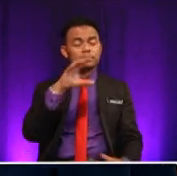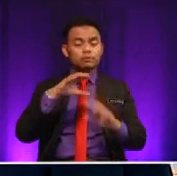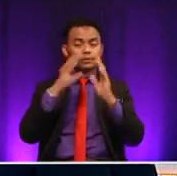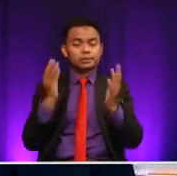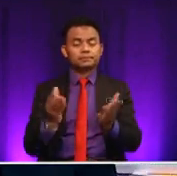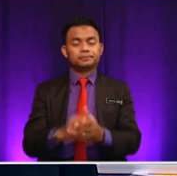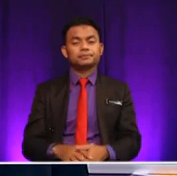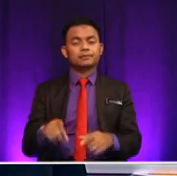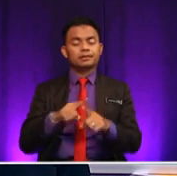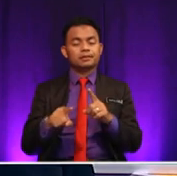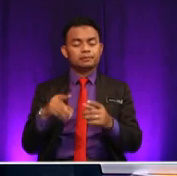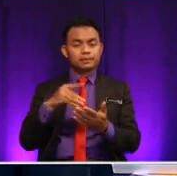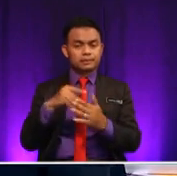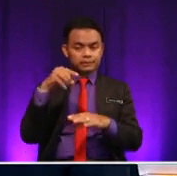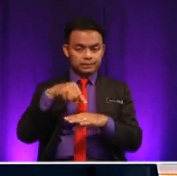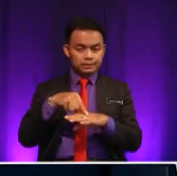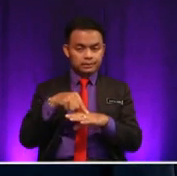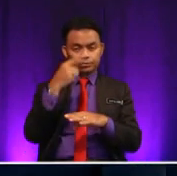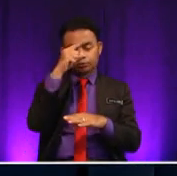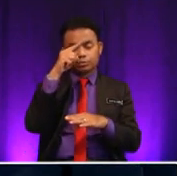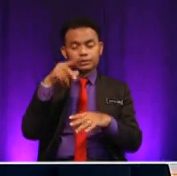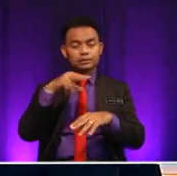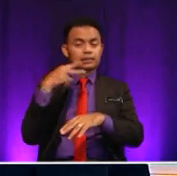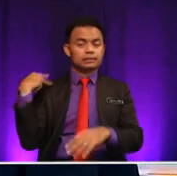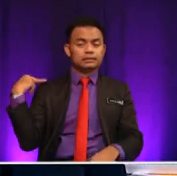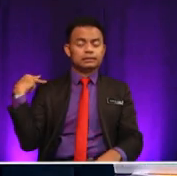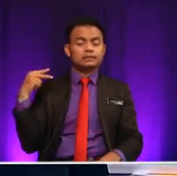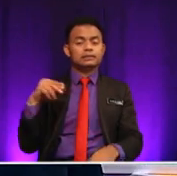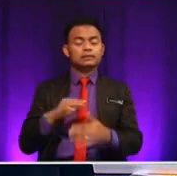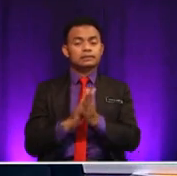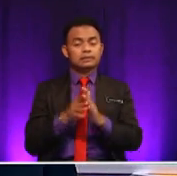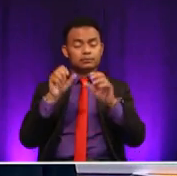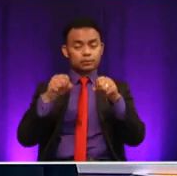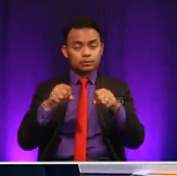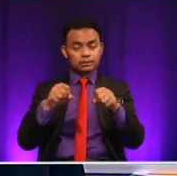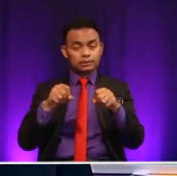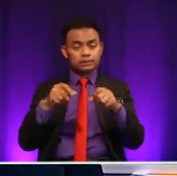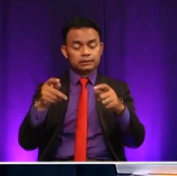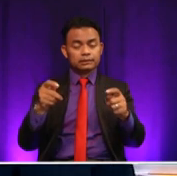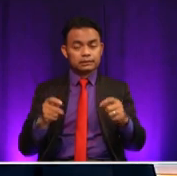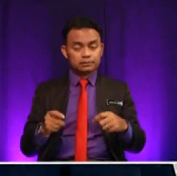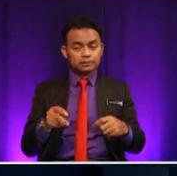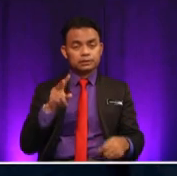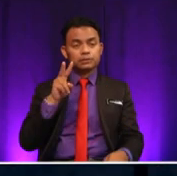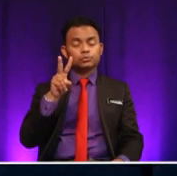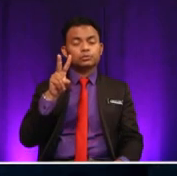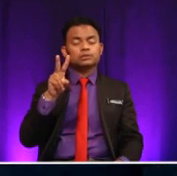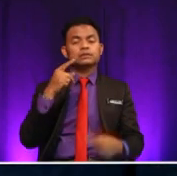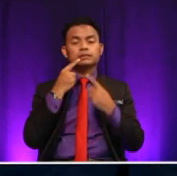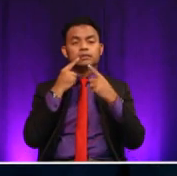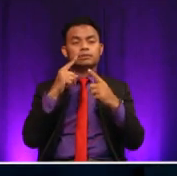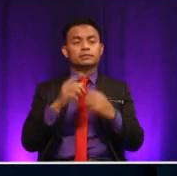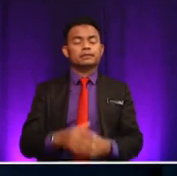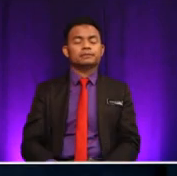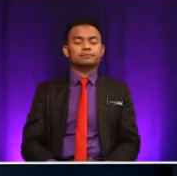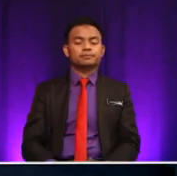tapi di sini diminta untuk kaki jadi boleh Terima dua jawabanlah lompat jauh berdiri ataupun ujian